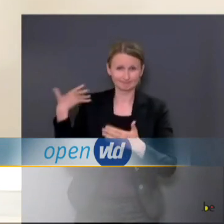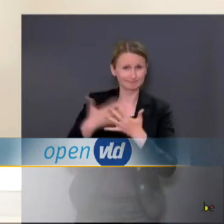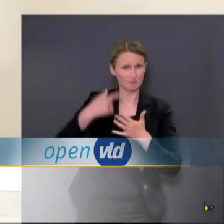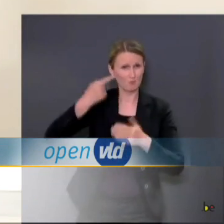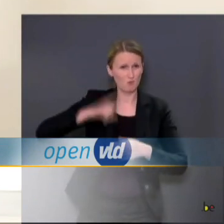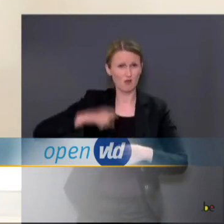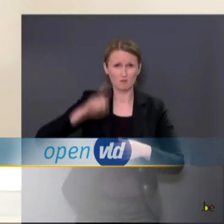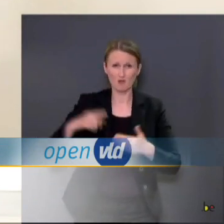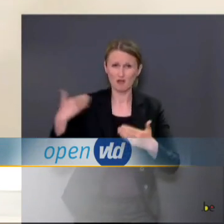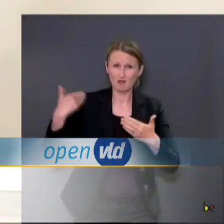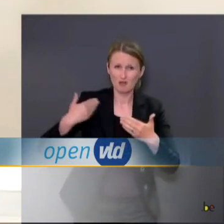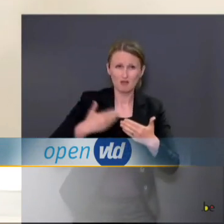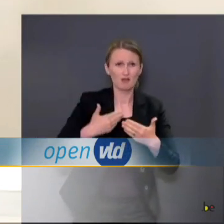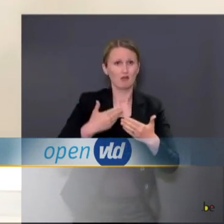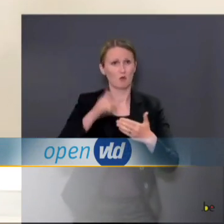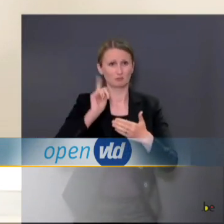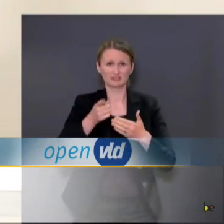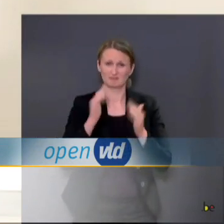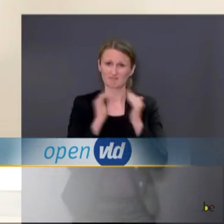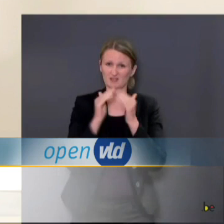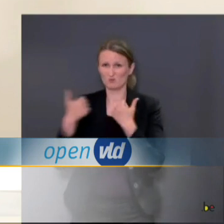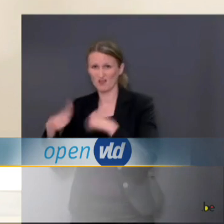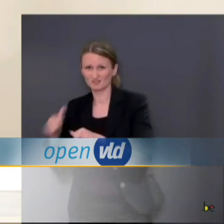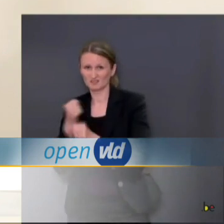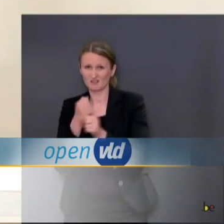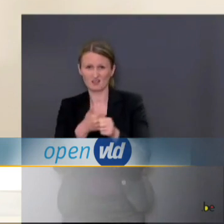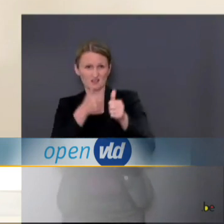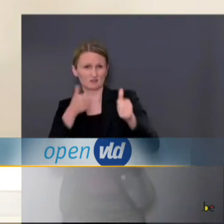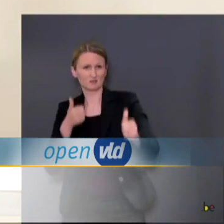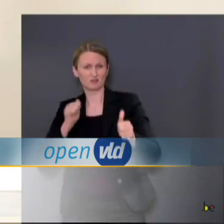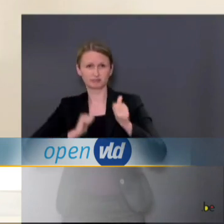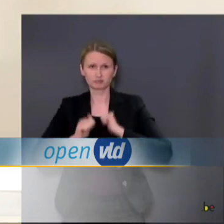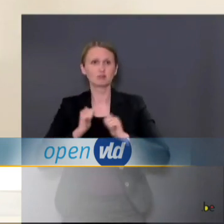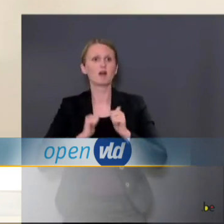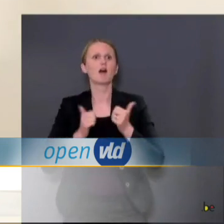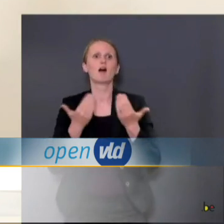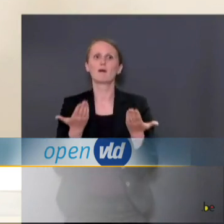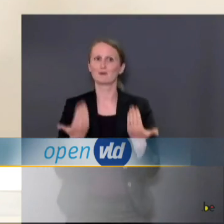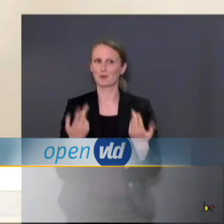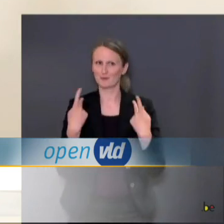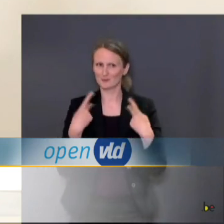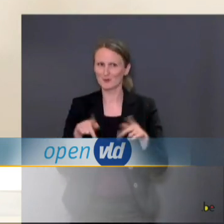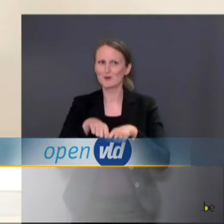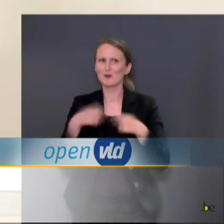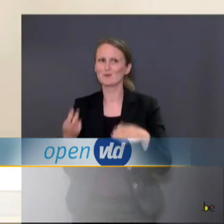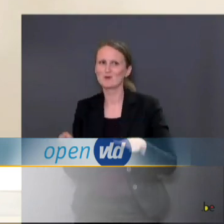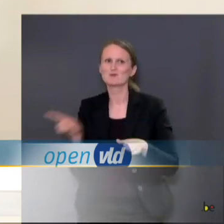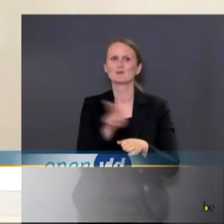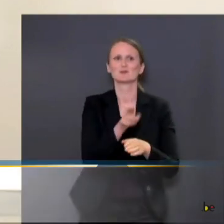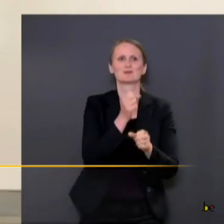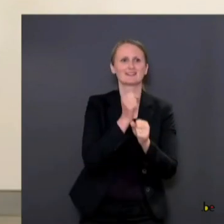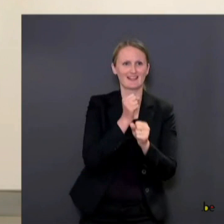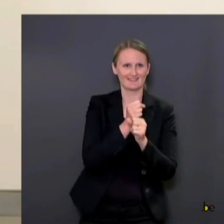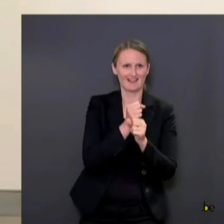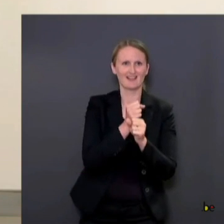étaient obligés au télétravail. Cela veut aussi dire qu'on peut recevoir à la maison jusqu'à 4 personnes et qu'il y a